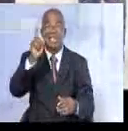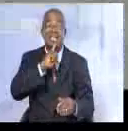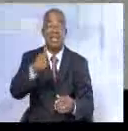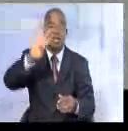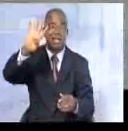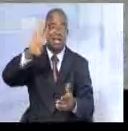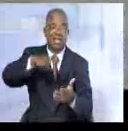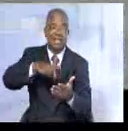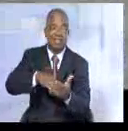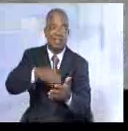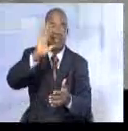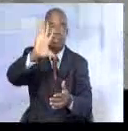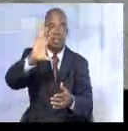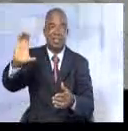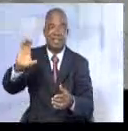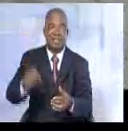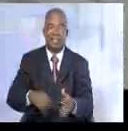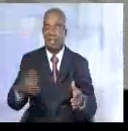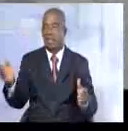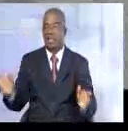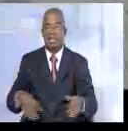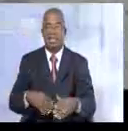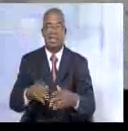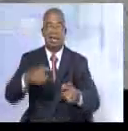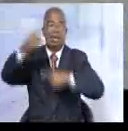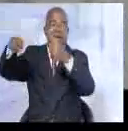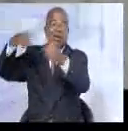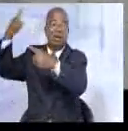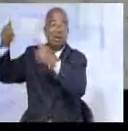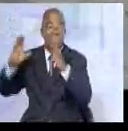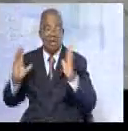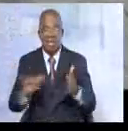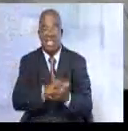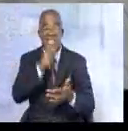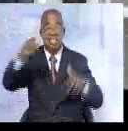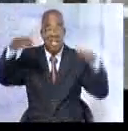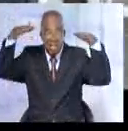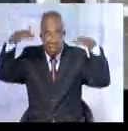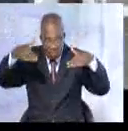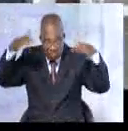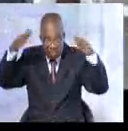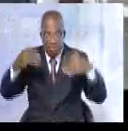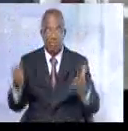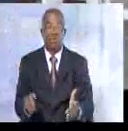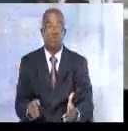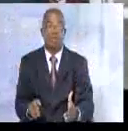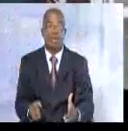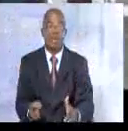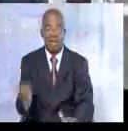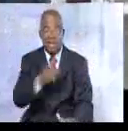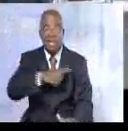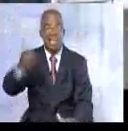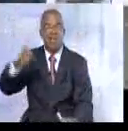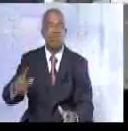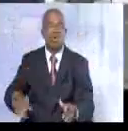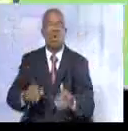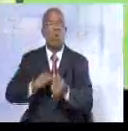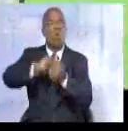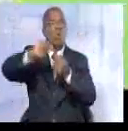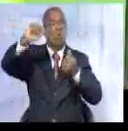pèlerins à avoir reçu l'appel divin, l'appel à accomplir le cinquième pilier de l'islam. Ce dimanche 22 septembre